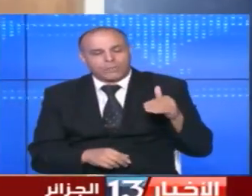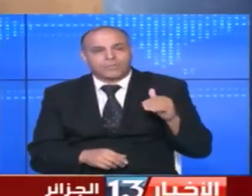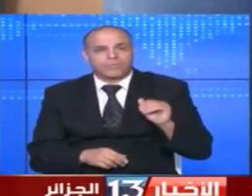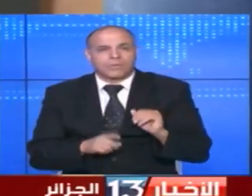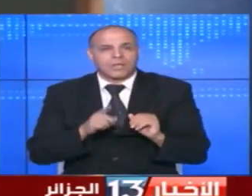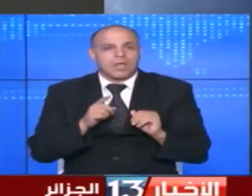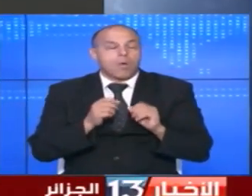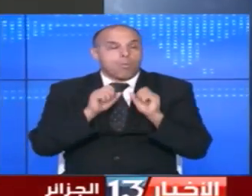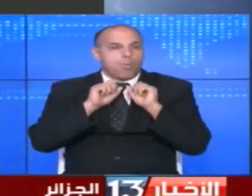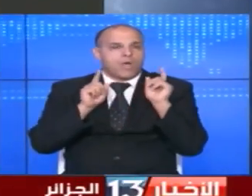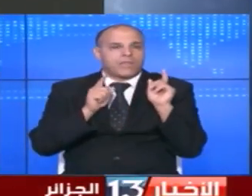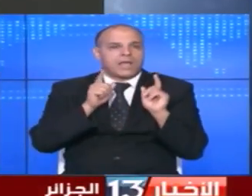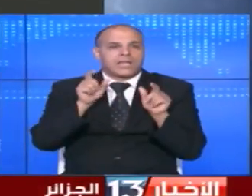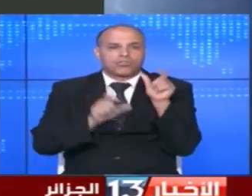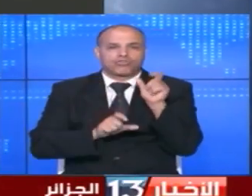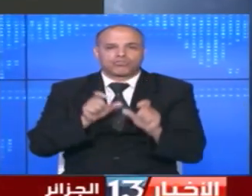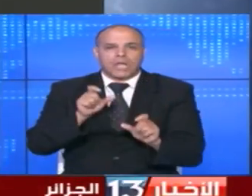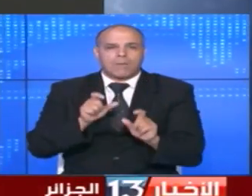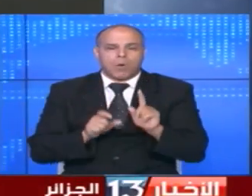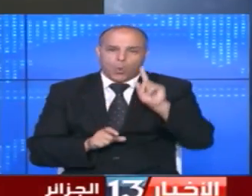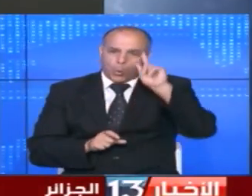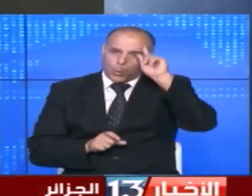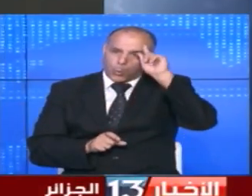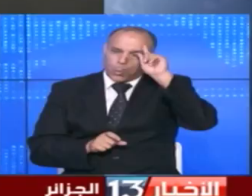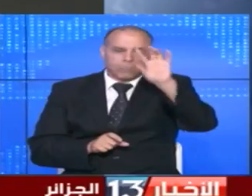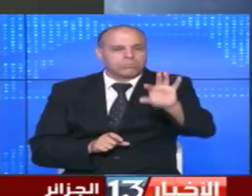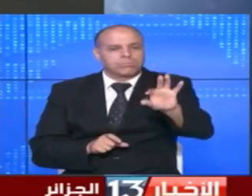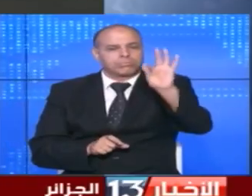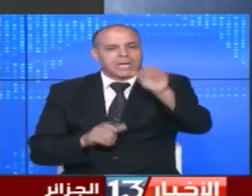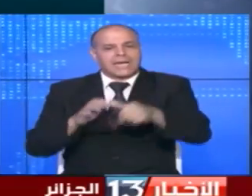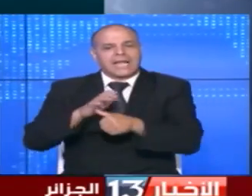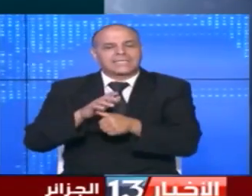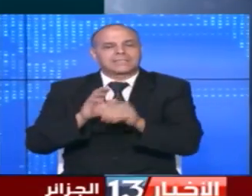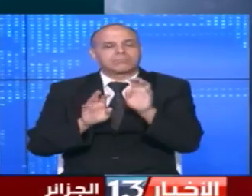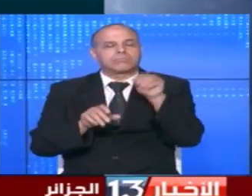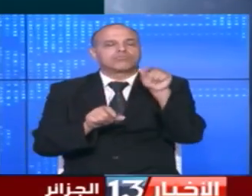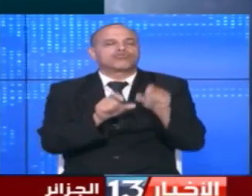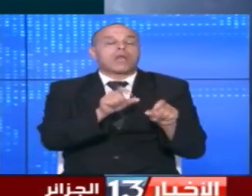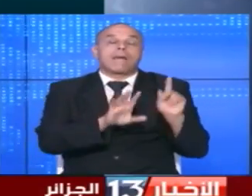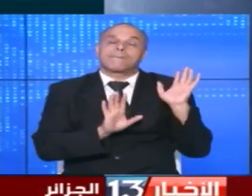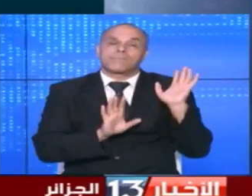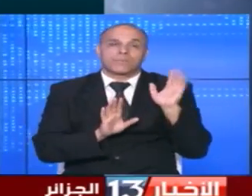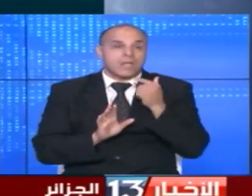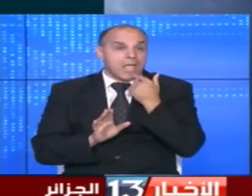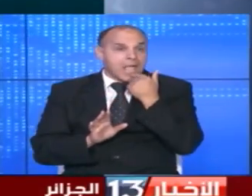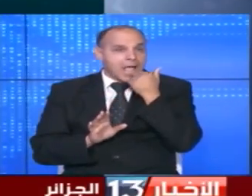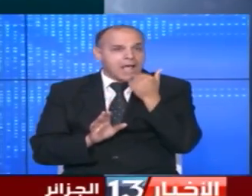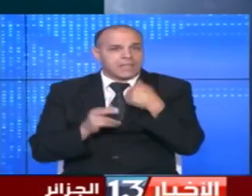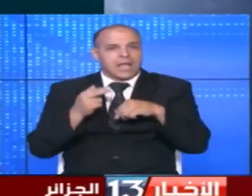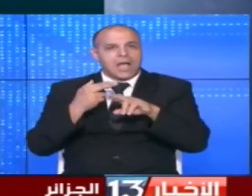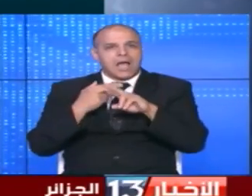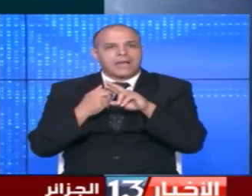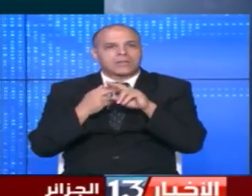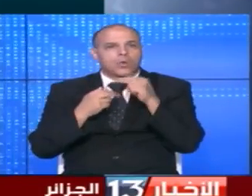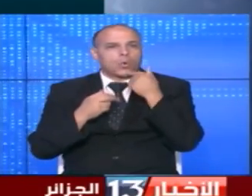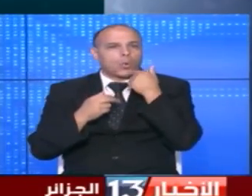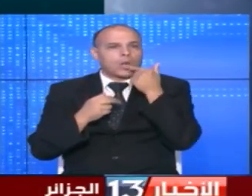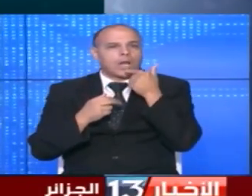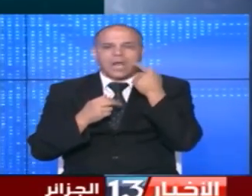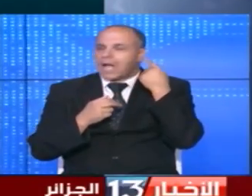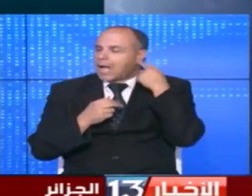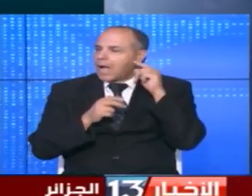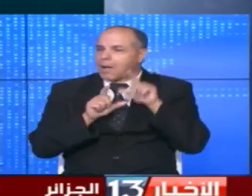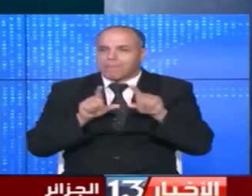موضحا ان الشعب هو من يزكي الرئيس القادم من خلال الصندوق ياتي ذلك ردا على ما روج من اخبار